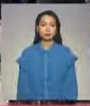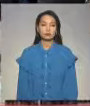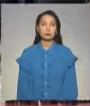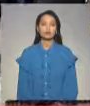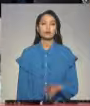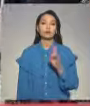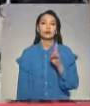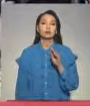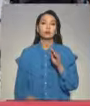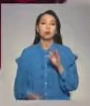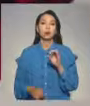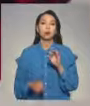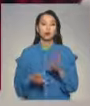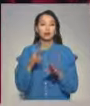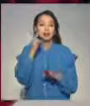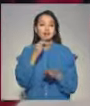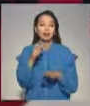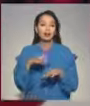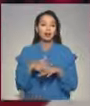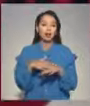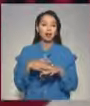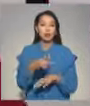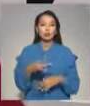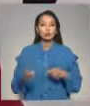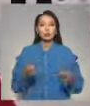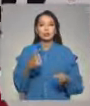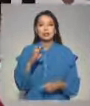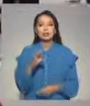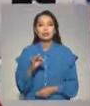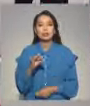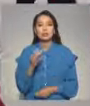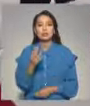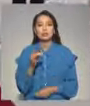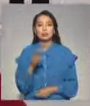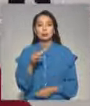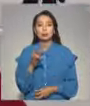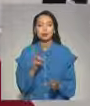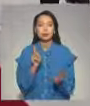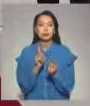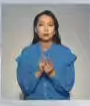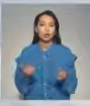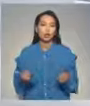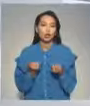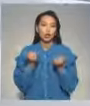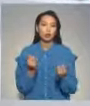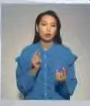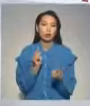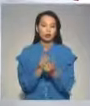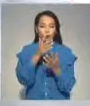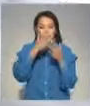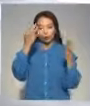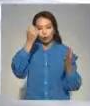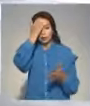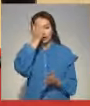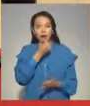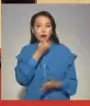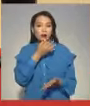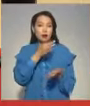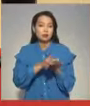Қасым Жомарт Тоқаев Қытай Халық Республикасының төрағасы Си Цзиньпинмен кездесіп, құрметпен қарсы алған үшін алғыс айтты.